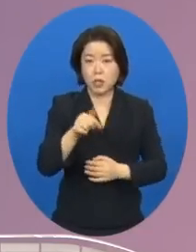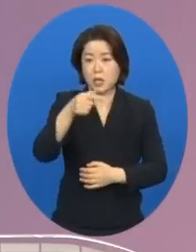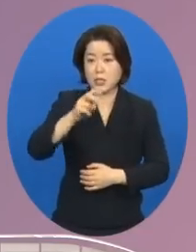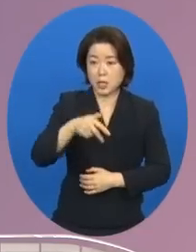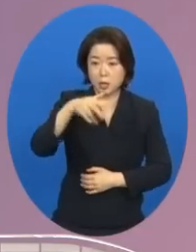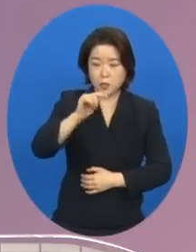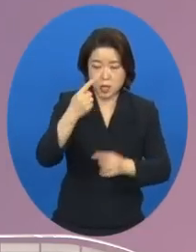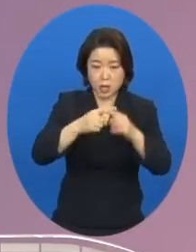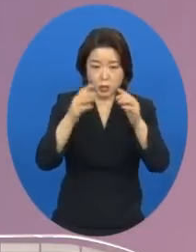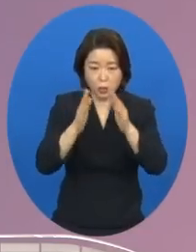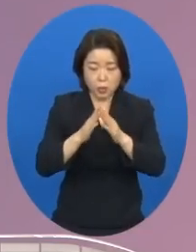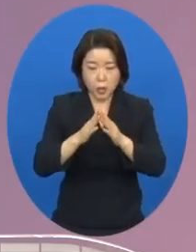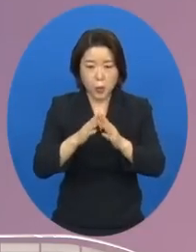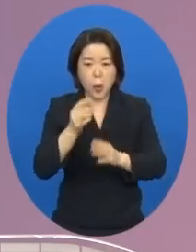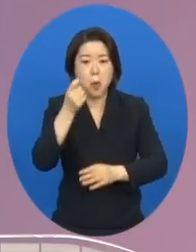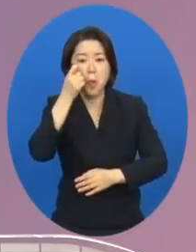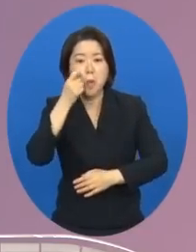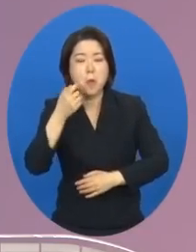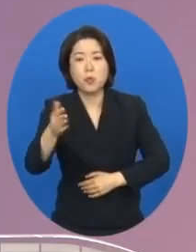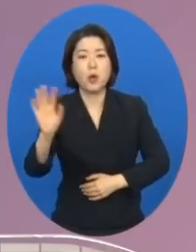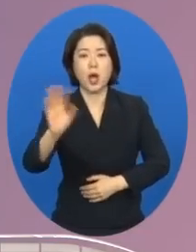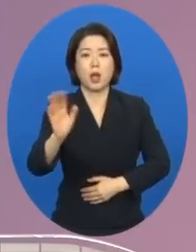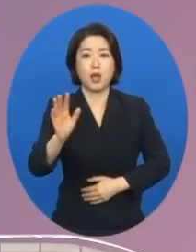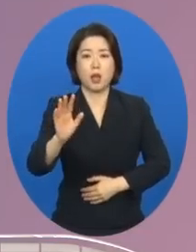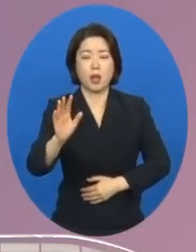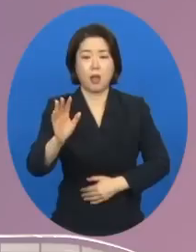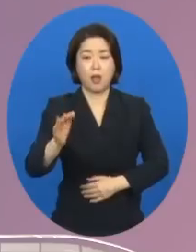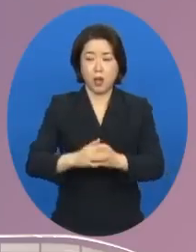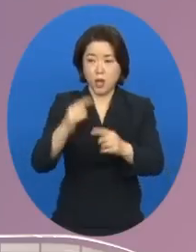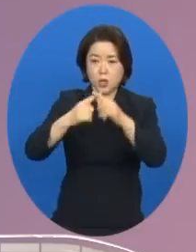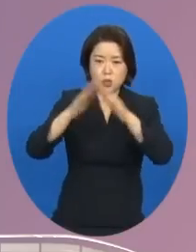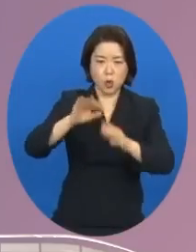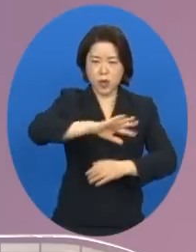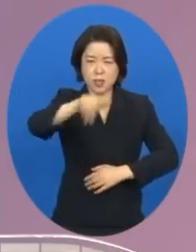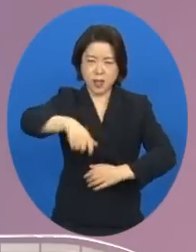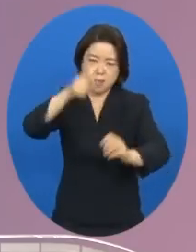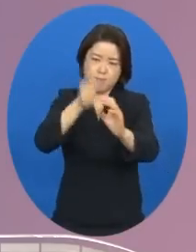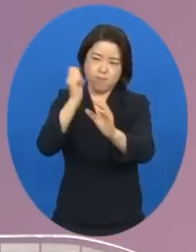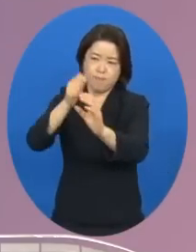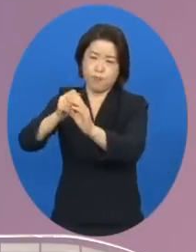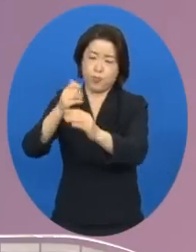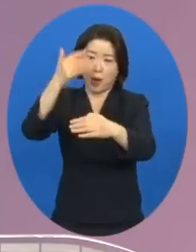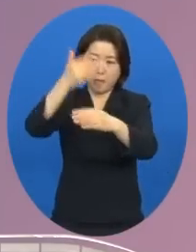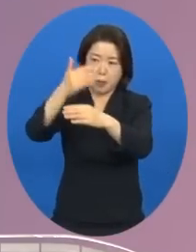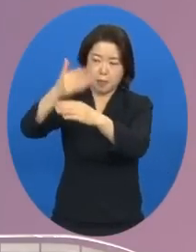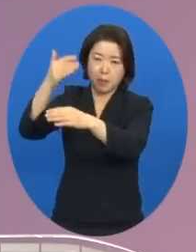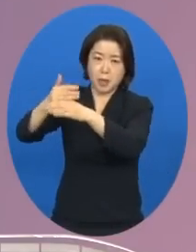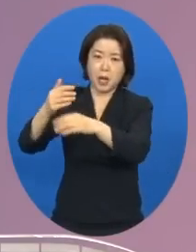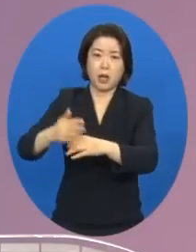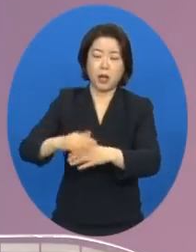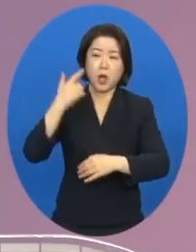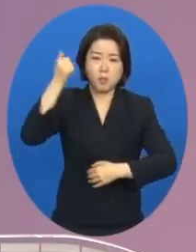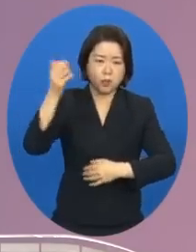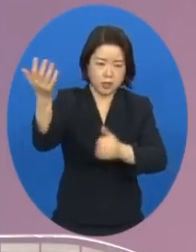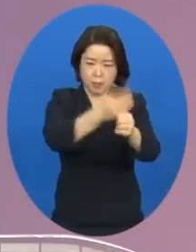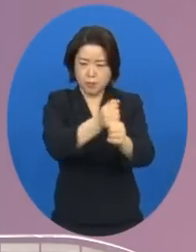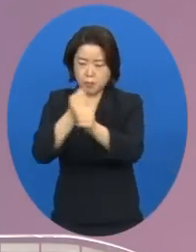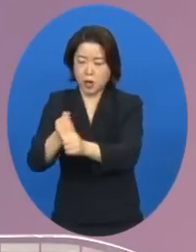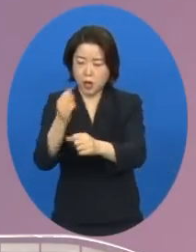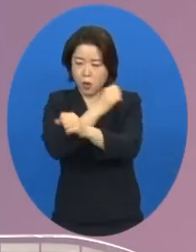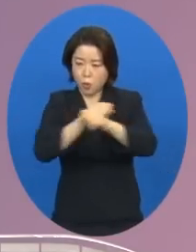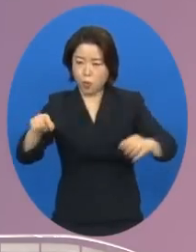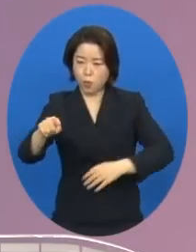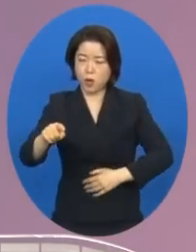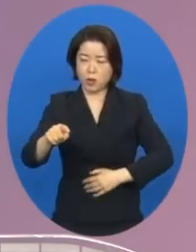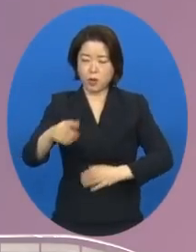삼자교회라고 봐주지 않았어요. 하여튼 교회라고 하는 교회는 다 대못을 받고 목사들은 다 끌어내서 광장에